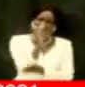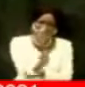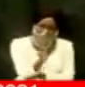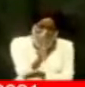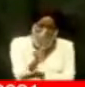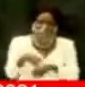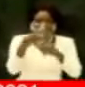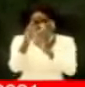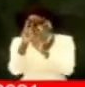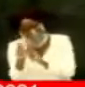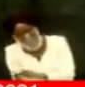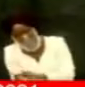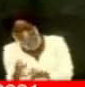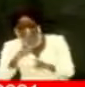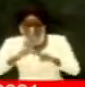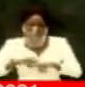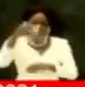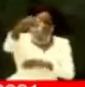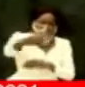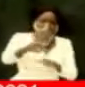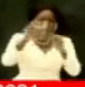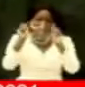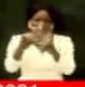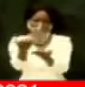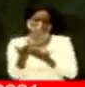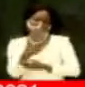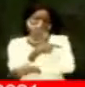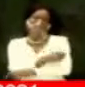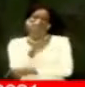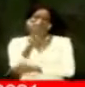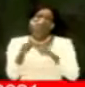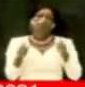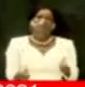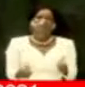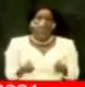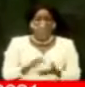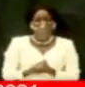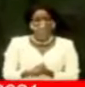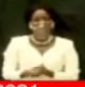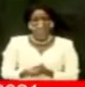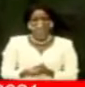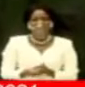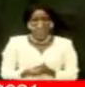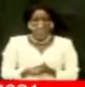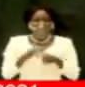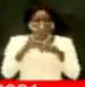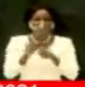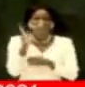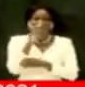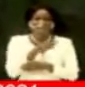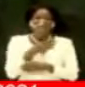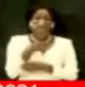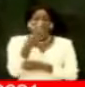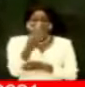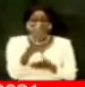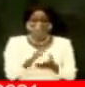akayambe kulandira katemera ameneyo komanso pomalizira ndinene